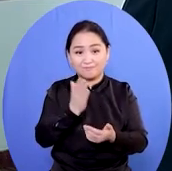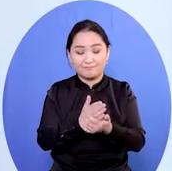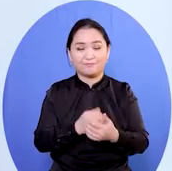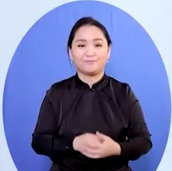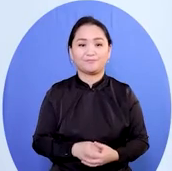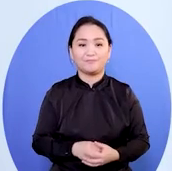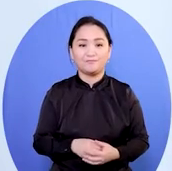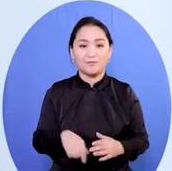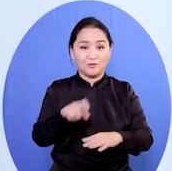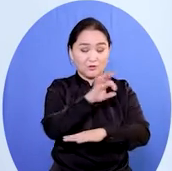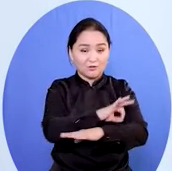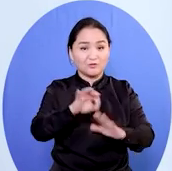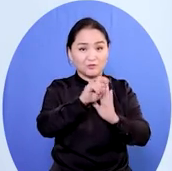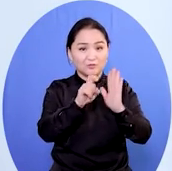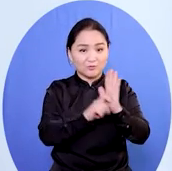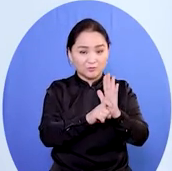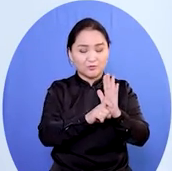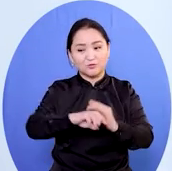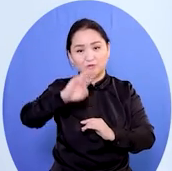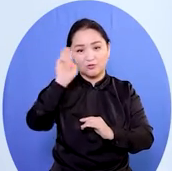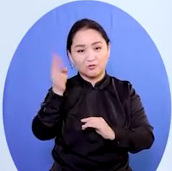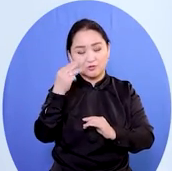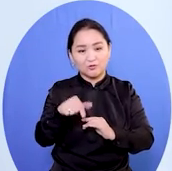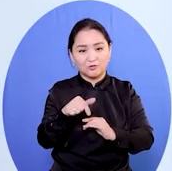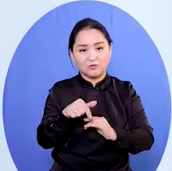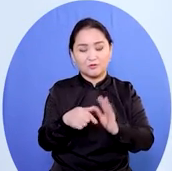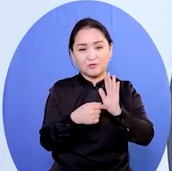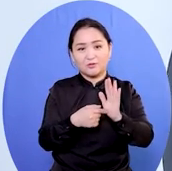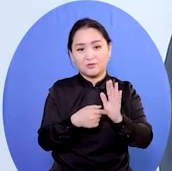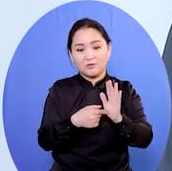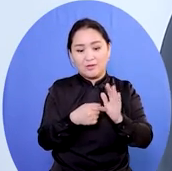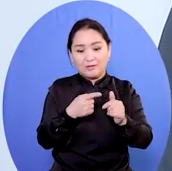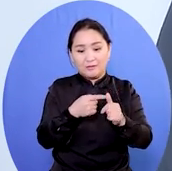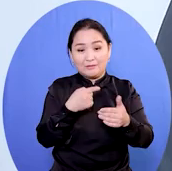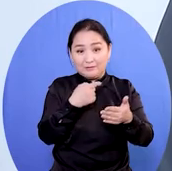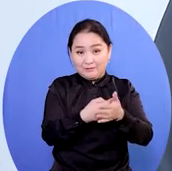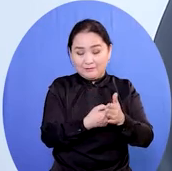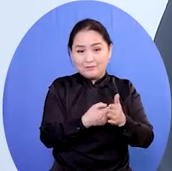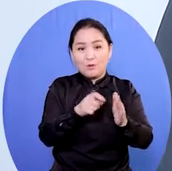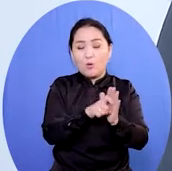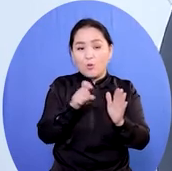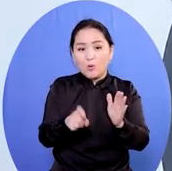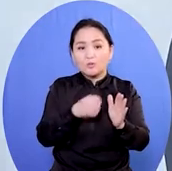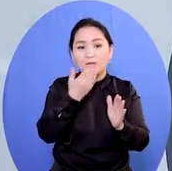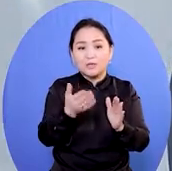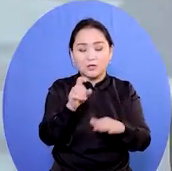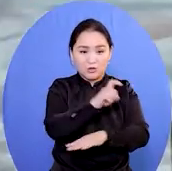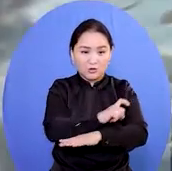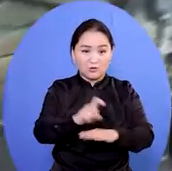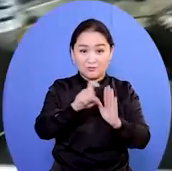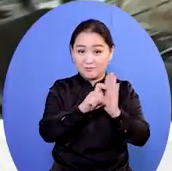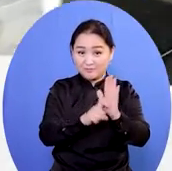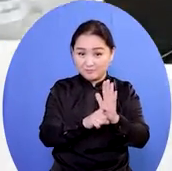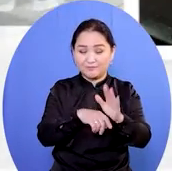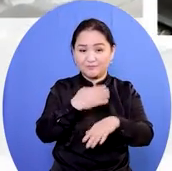Тэгээд төсөл хөтөлбөрүүдэд бас тодорхой нилээд бол 50 тавьчихдаг манай хугацааг нь. Тэгэд зарлж байгаа. Тэгээд хүмүүс төсөл хөтөлбөрүүд аваад яг